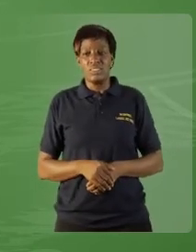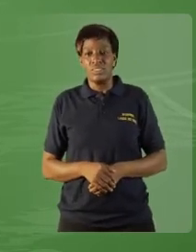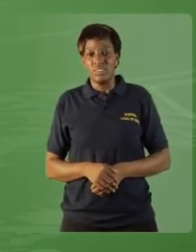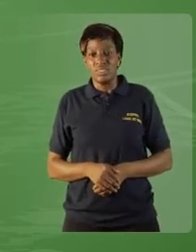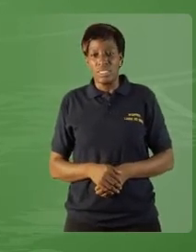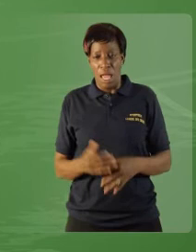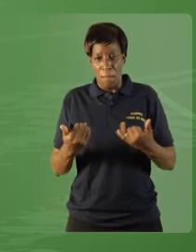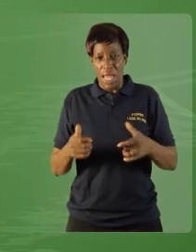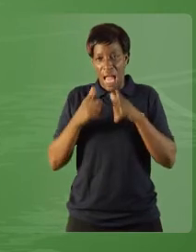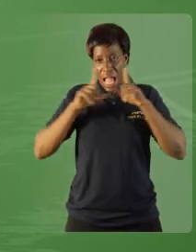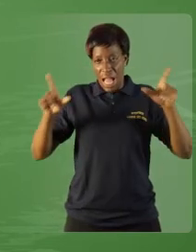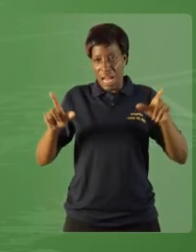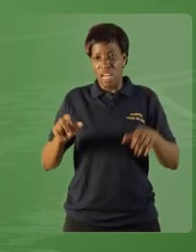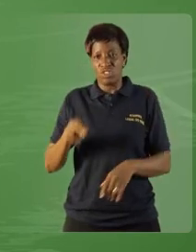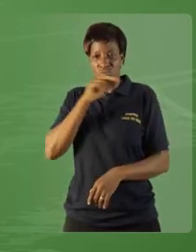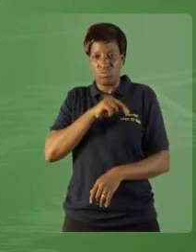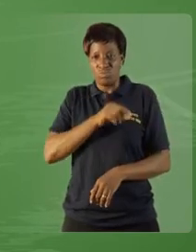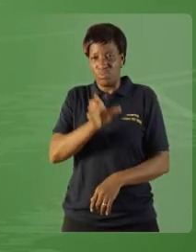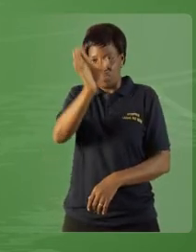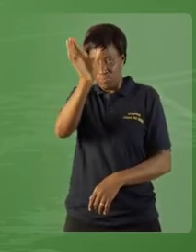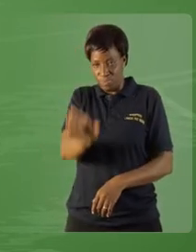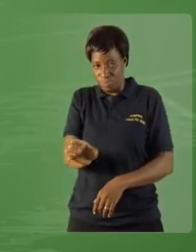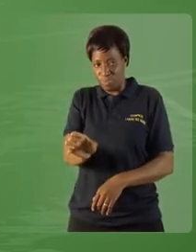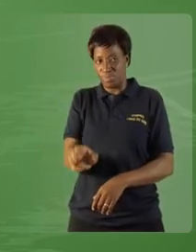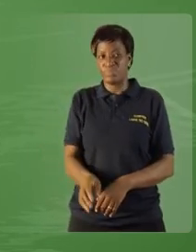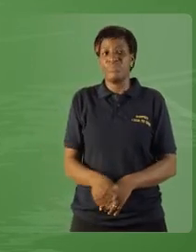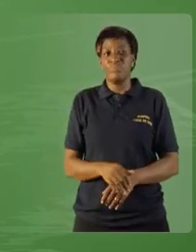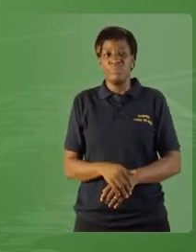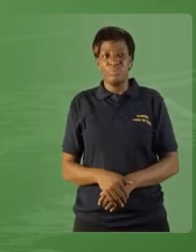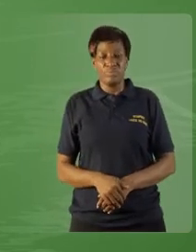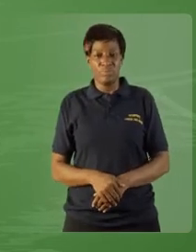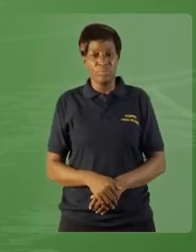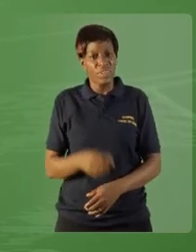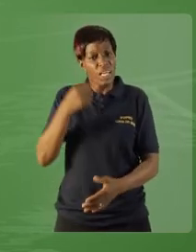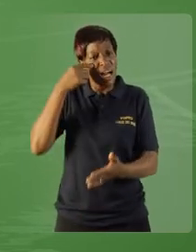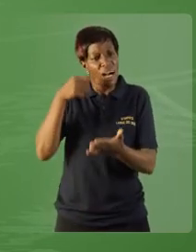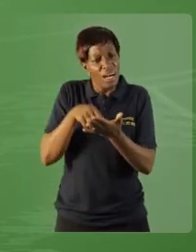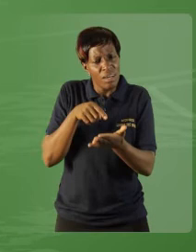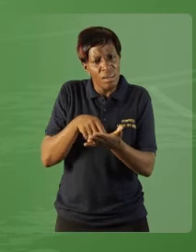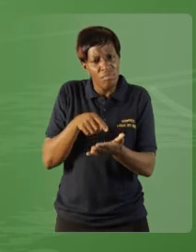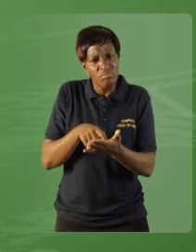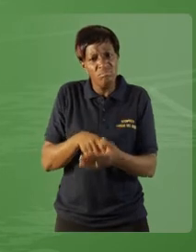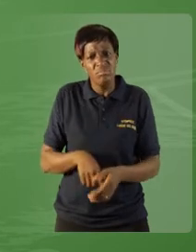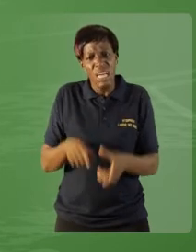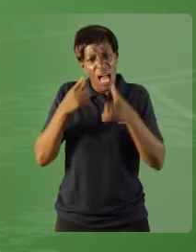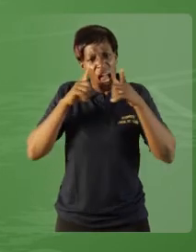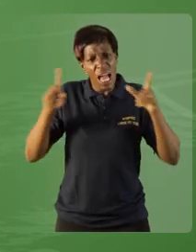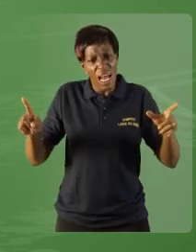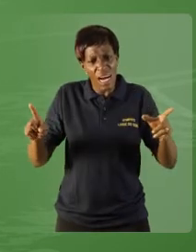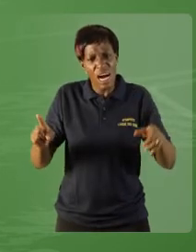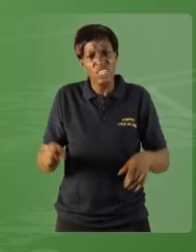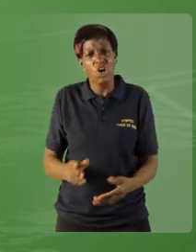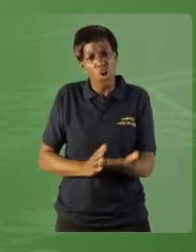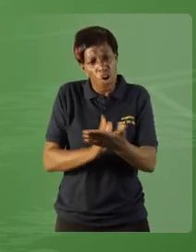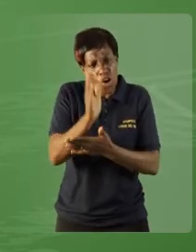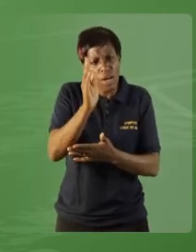Pour ce qui est du registre courant, toujours dans la rubrique emploi, nous remarquons que c'est un langage correct parce qu'il